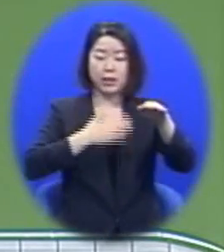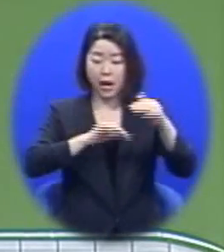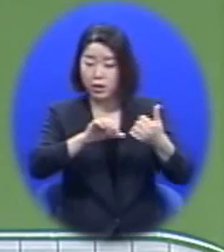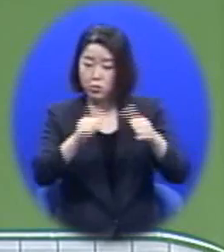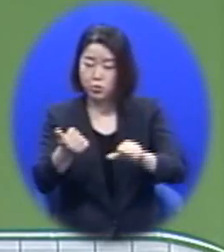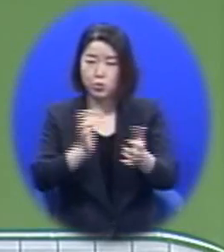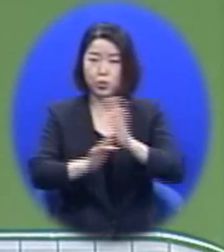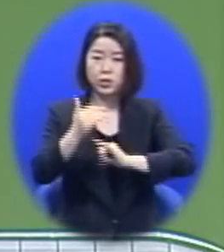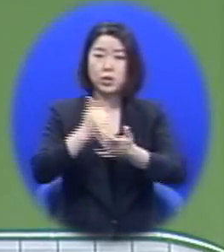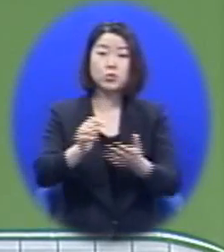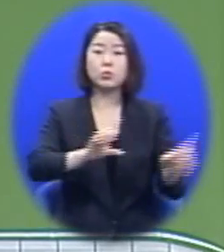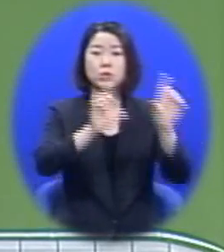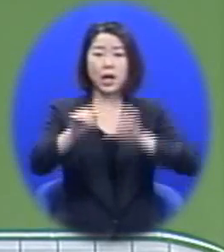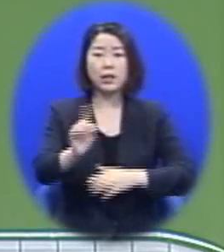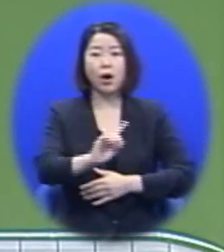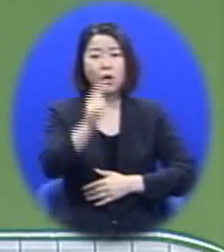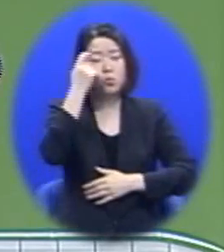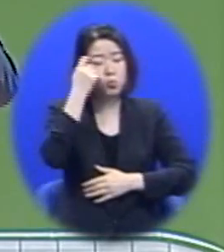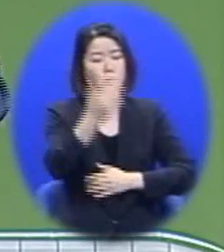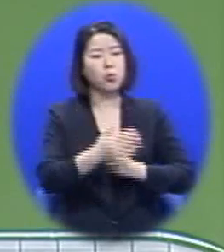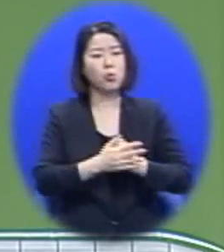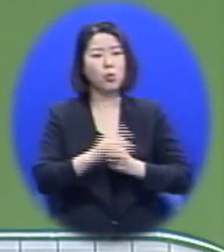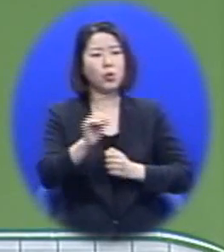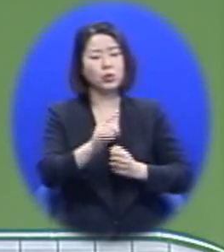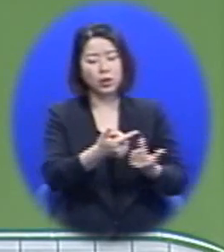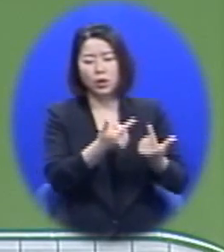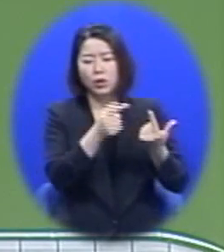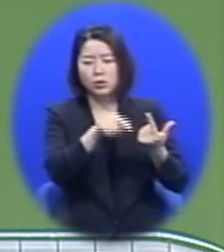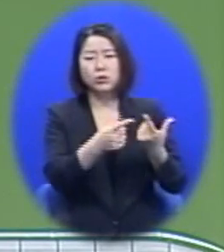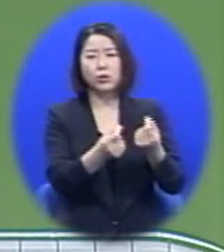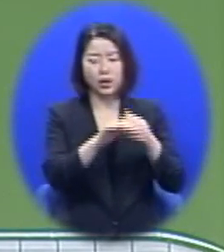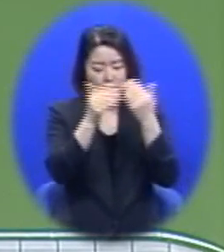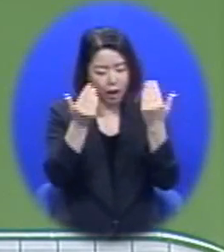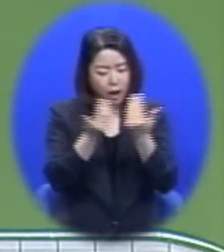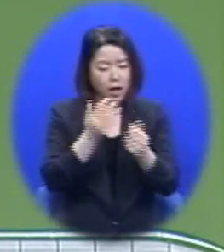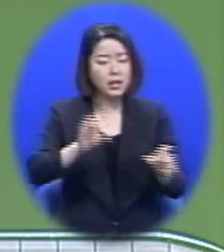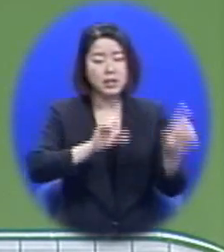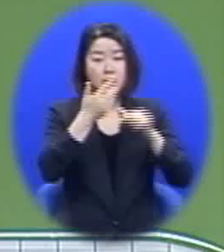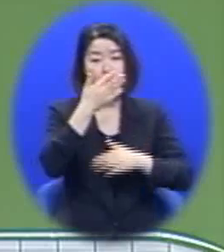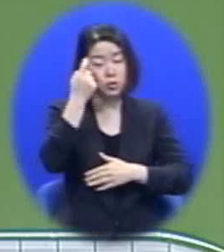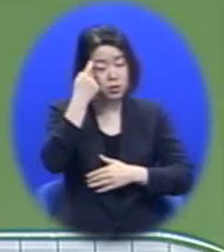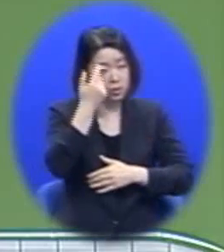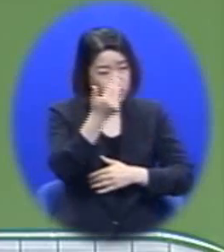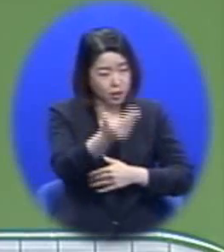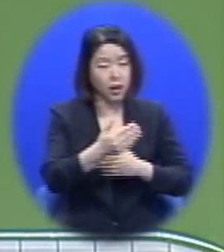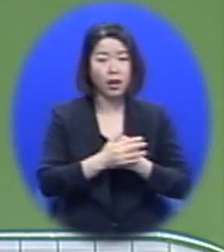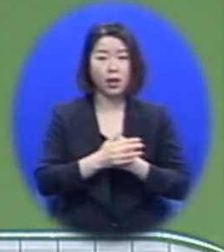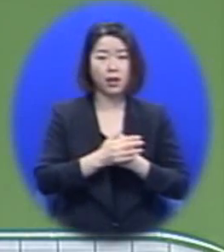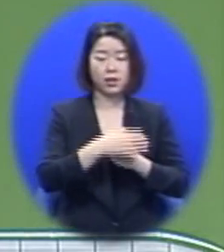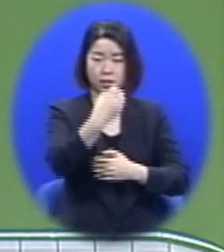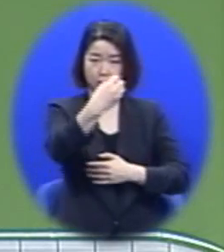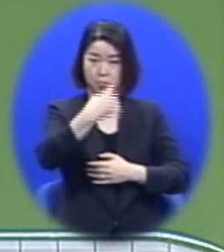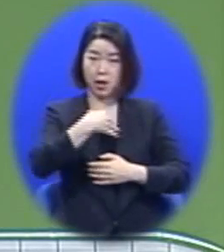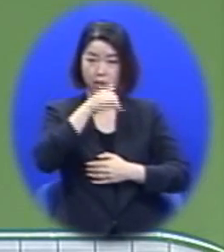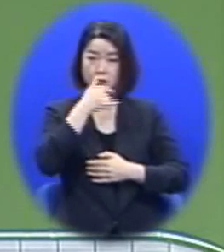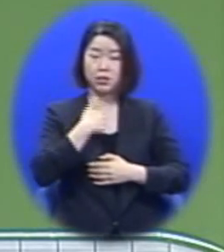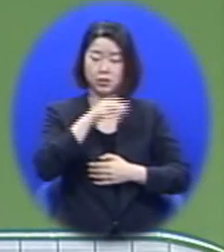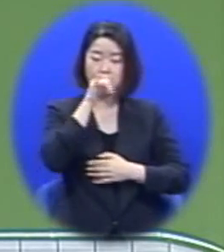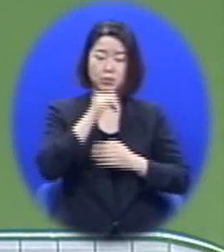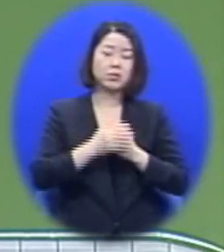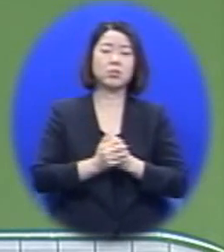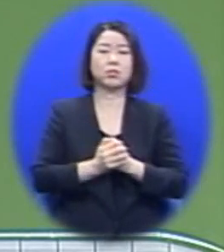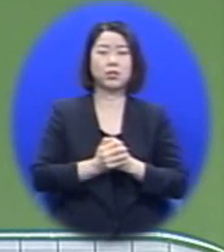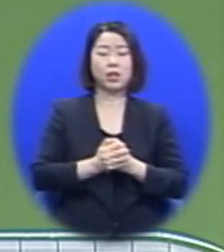죽고 예수로 산다가 뭡니까? 어떻게 그렇게 다 살 수 있겠습니까? 라고들 저에게 말합니다. 그런데